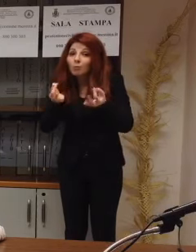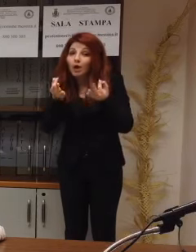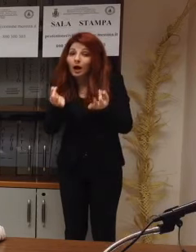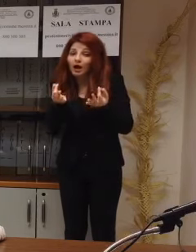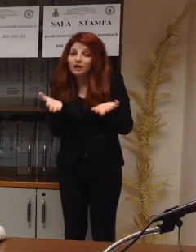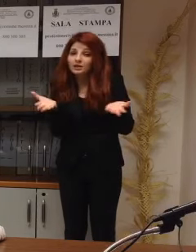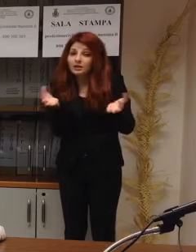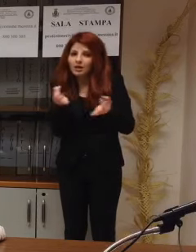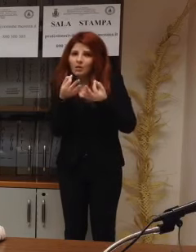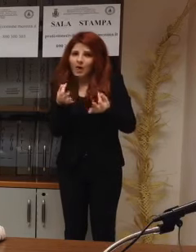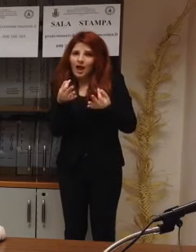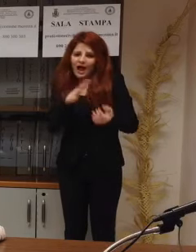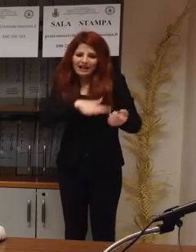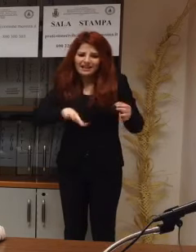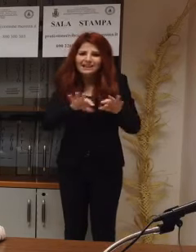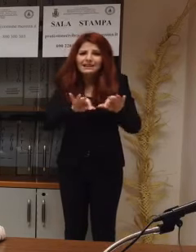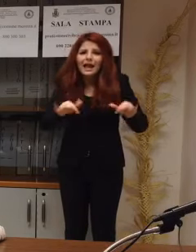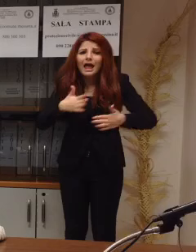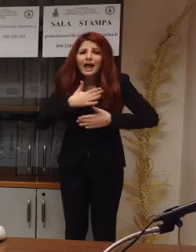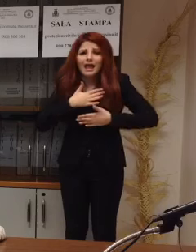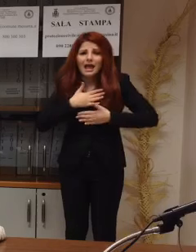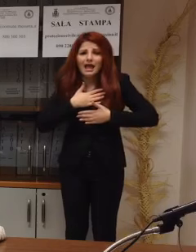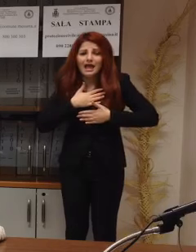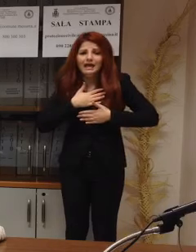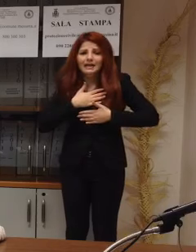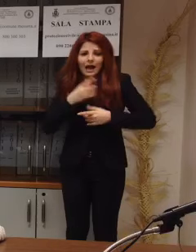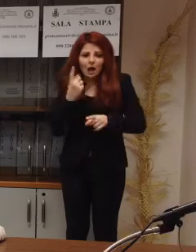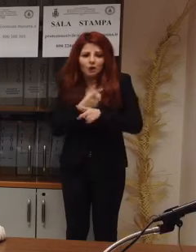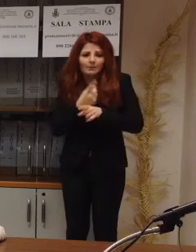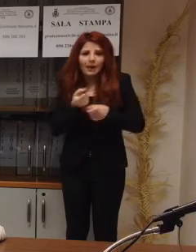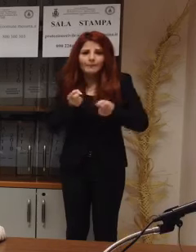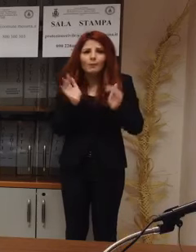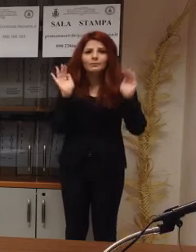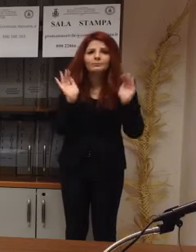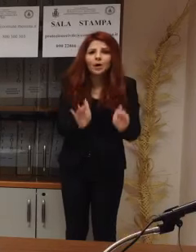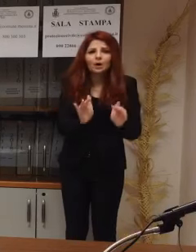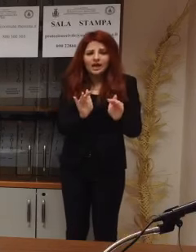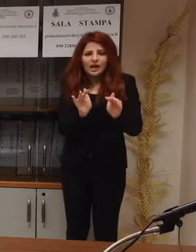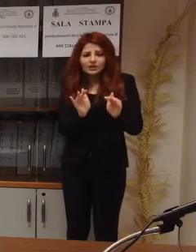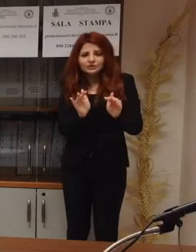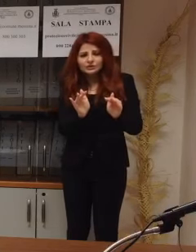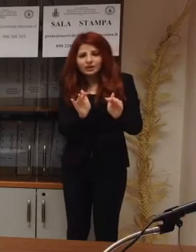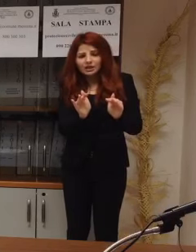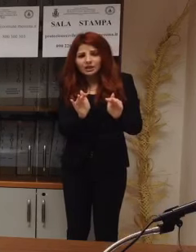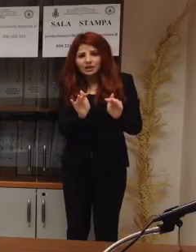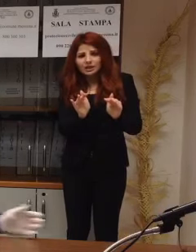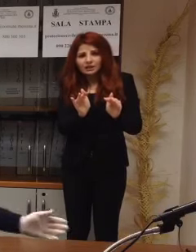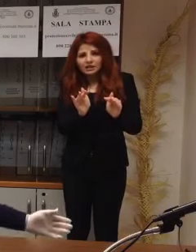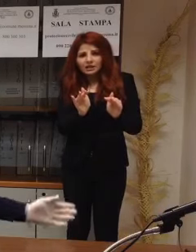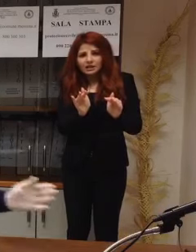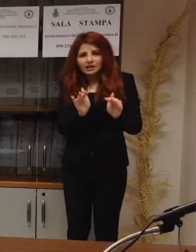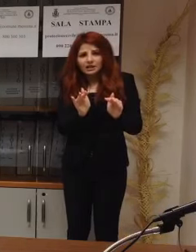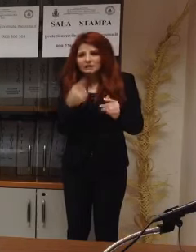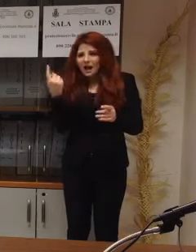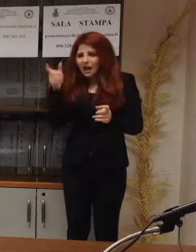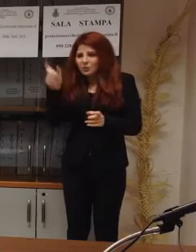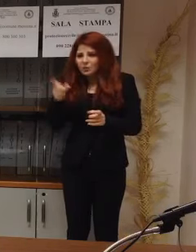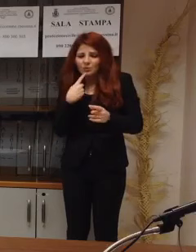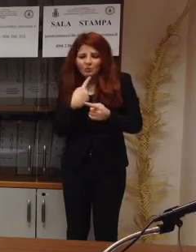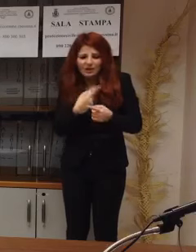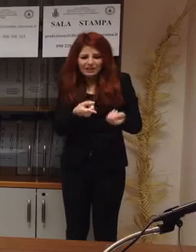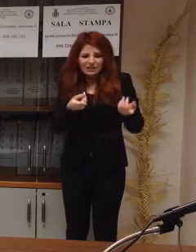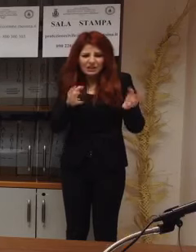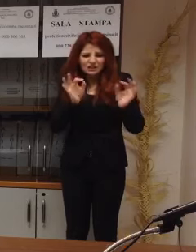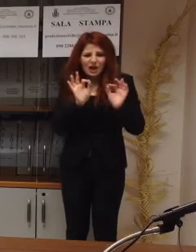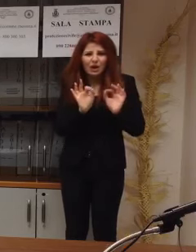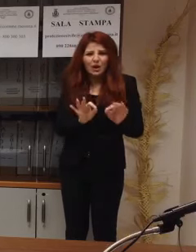la nostra terra, perché quando mettiamo in discussione la nostra città significa che stiamo spalando fango sul